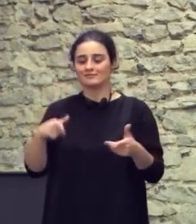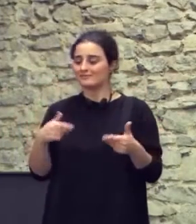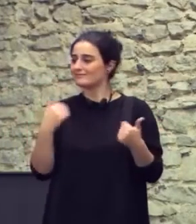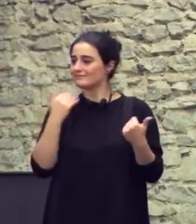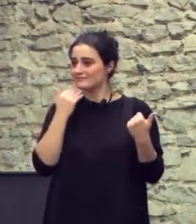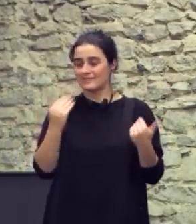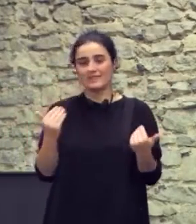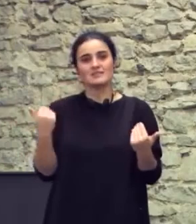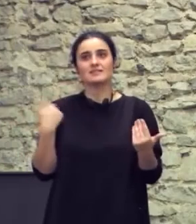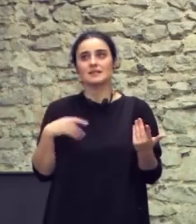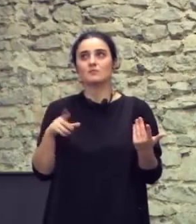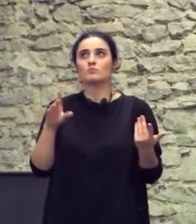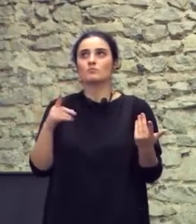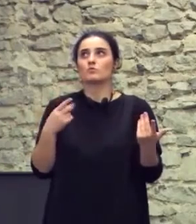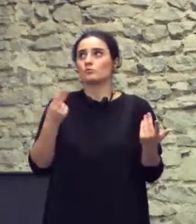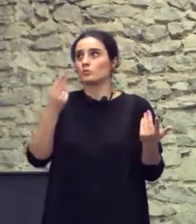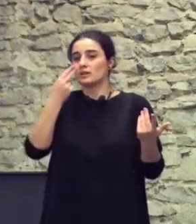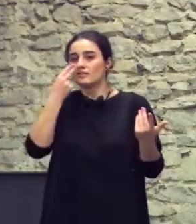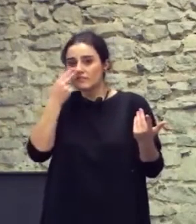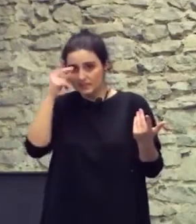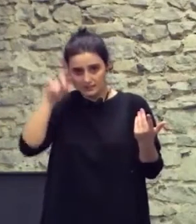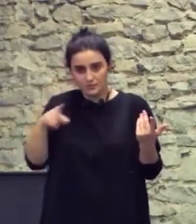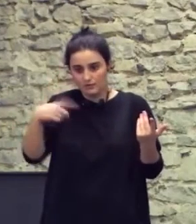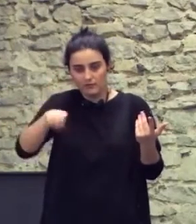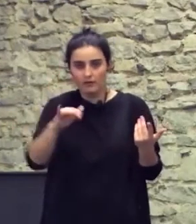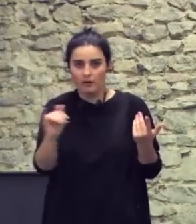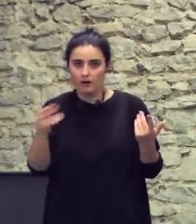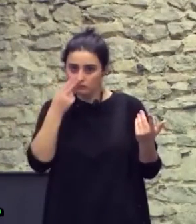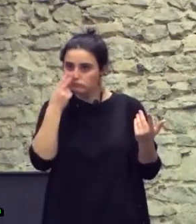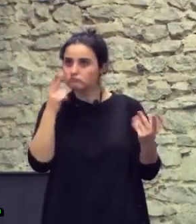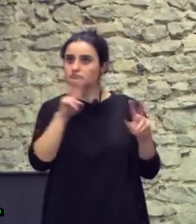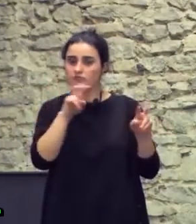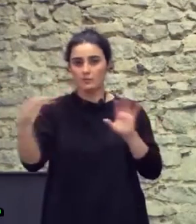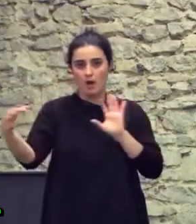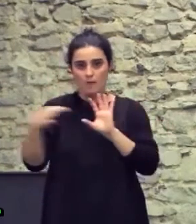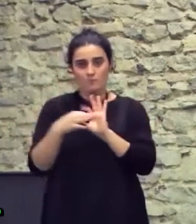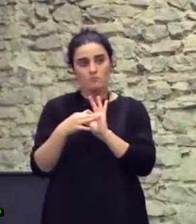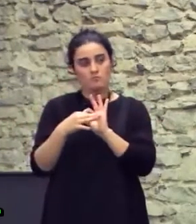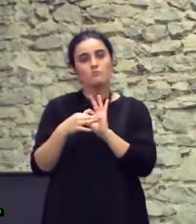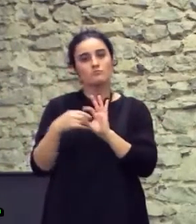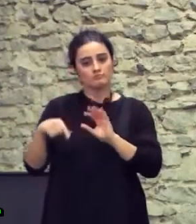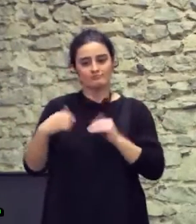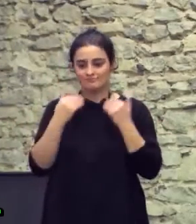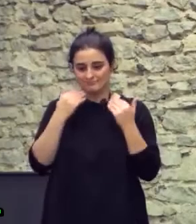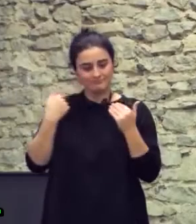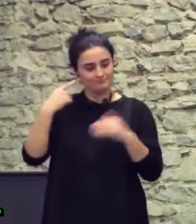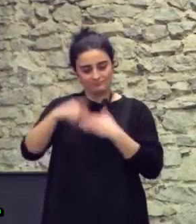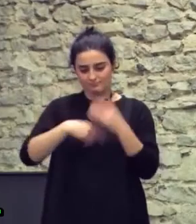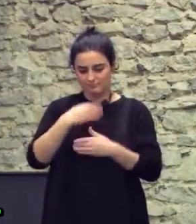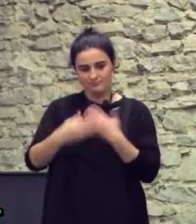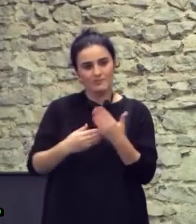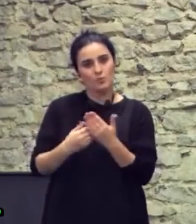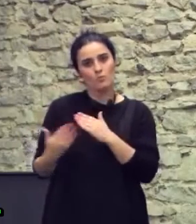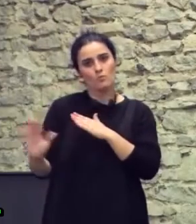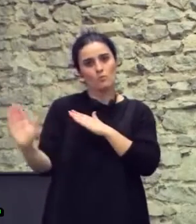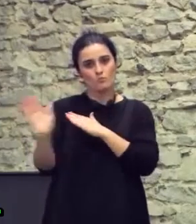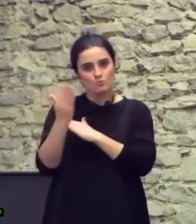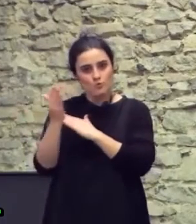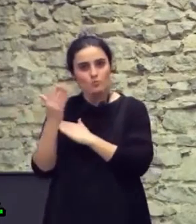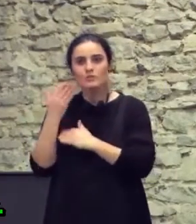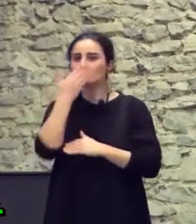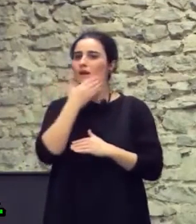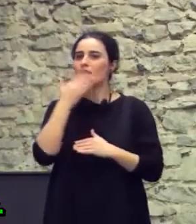larritasuna edo interesa bat zeukaten gai honekin, eta hortik landu izan genituen ere proposamenen batzuk